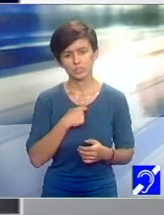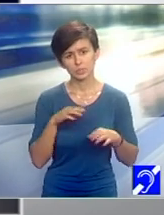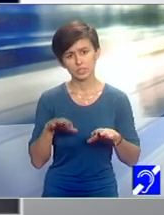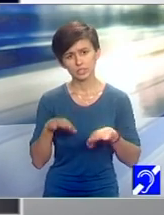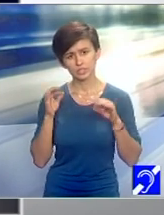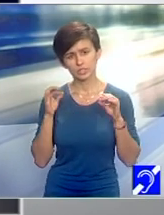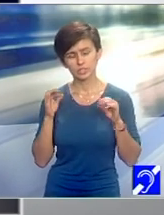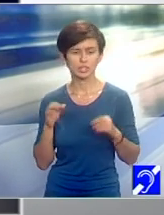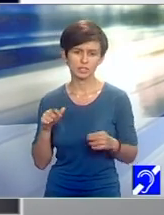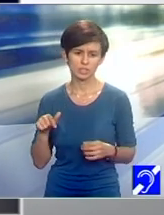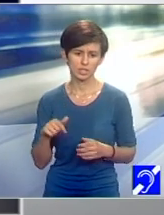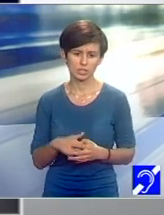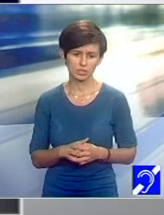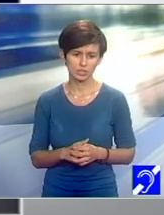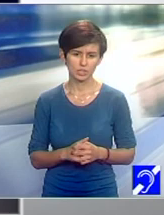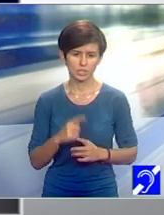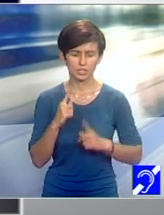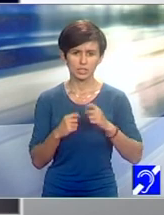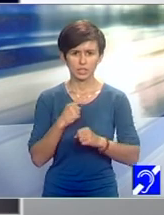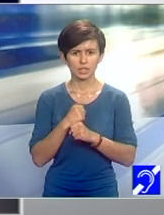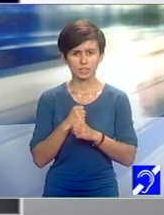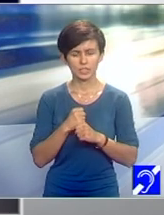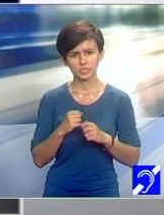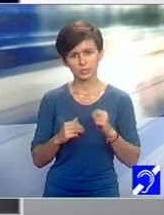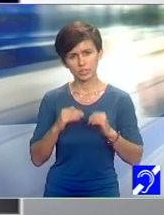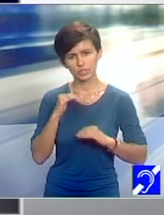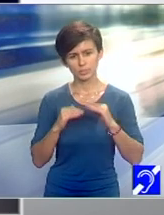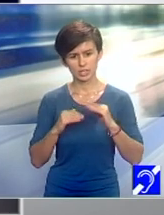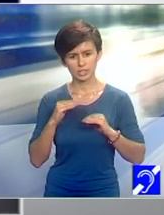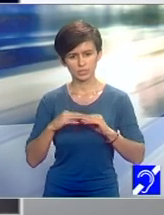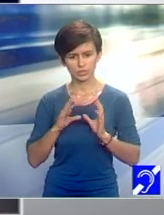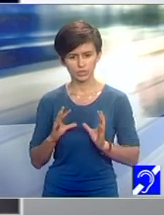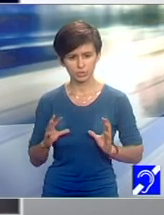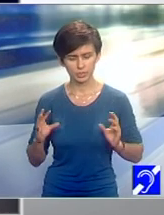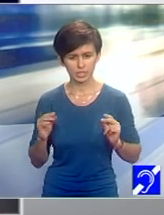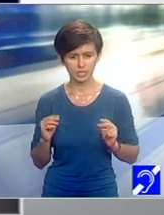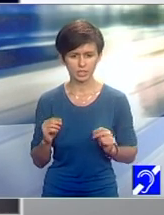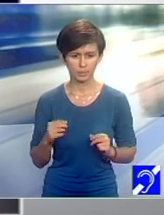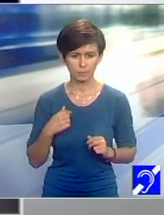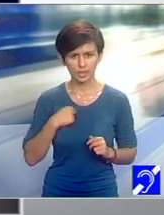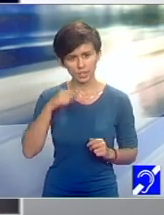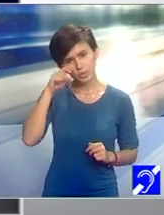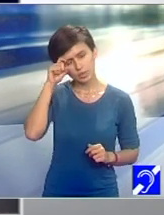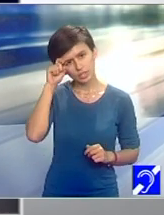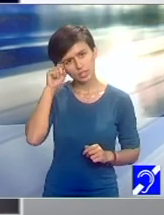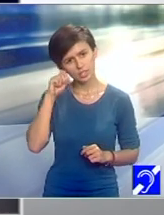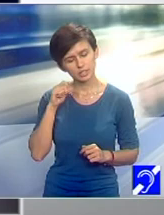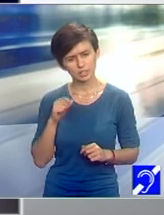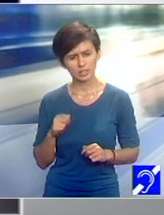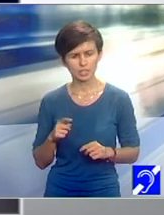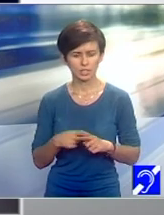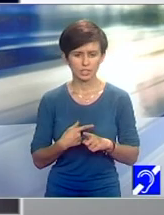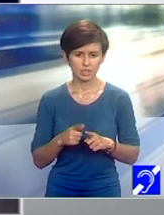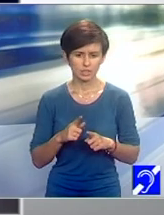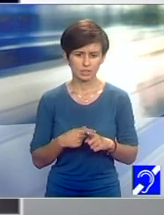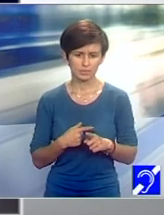Dacă facem comparativ România și alte țări este europene, cred că elita romă este mult mai puternică și